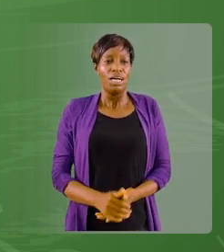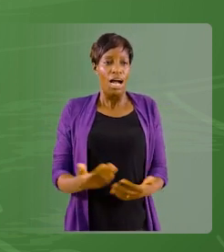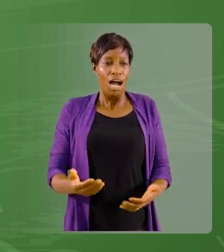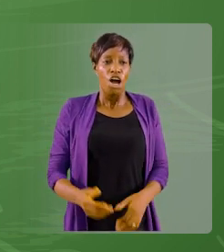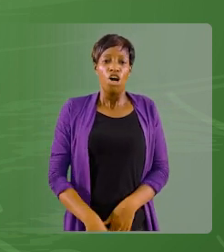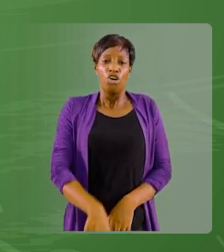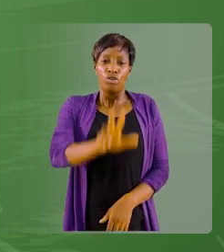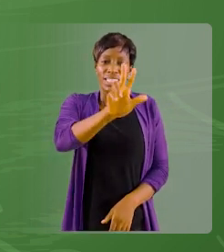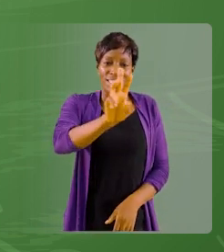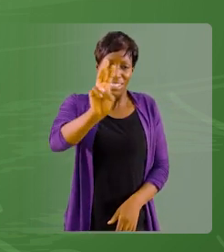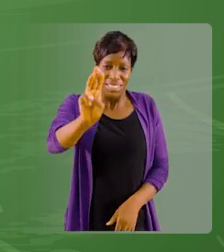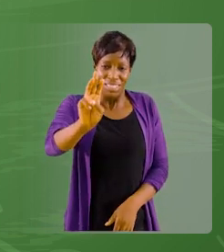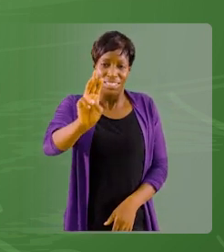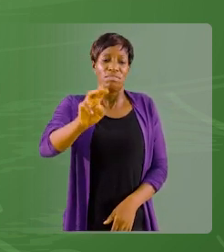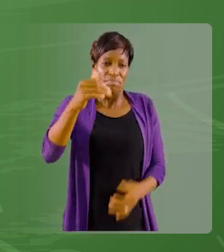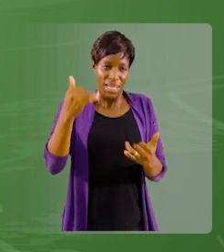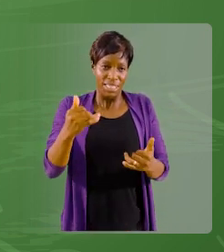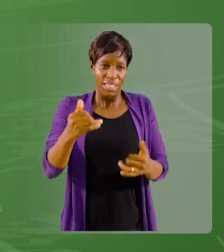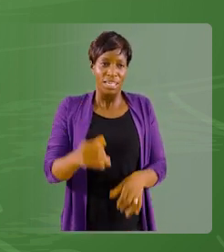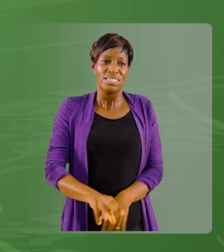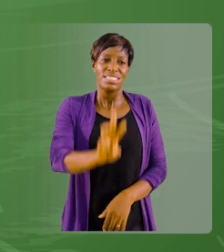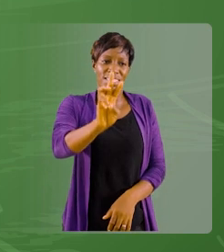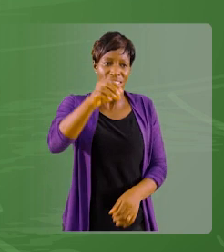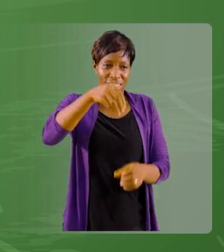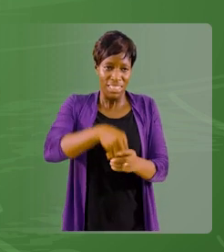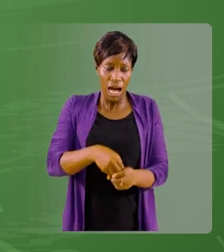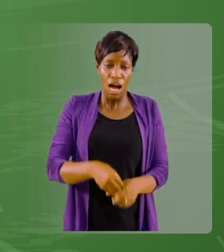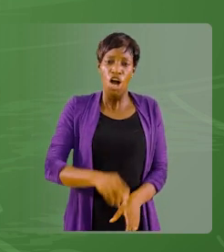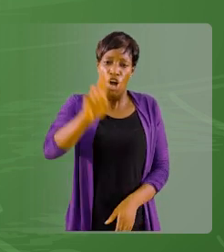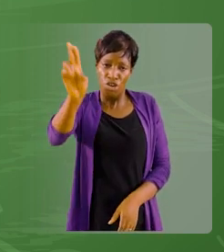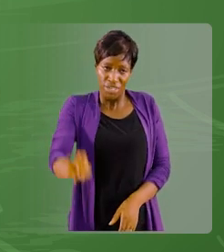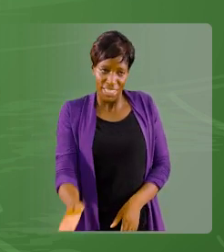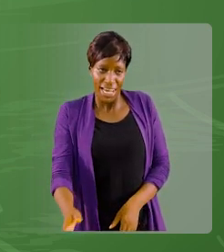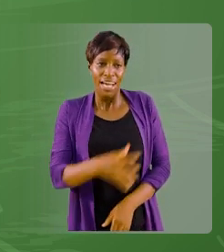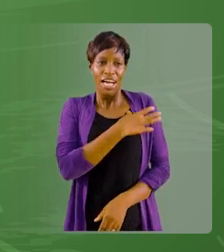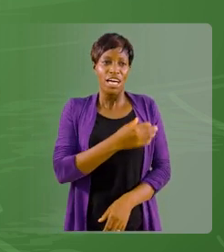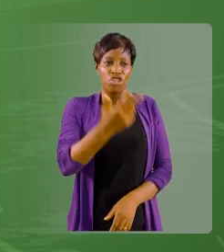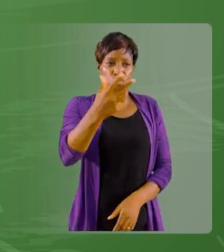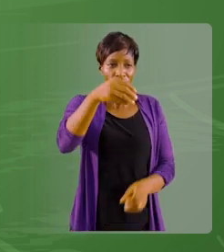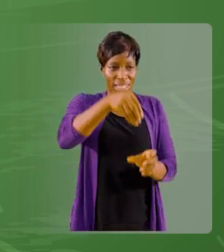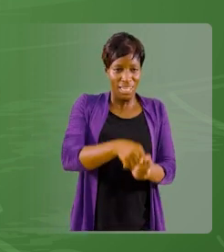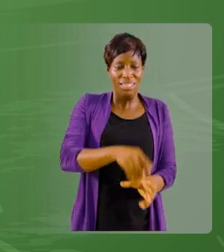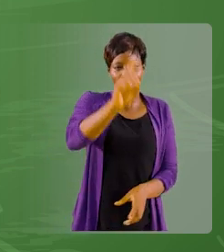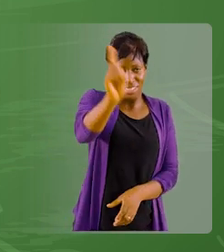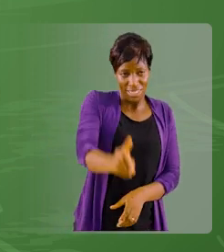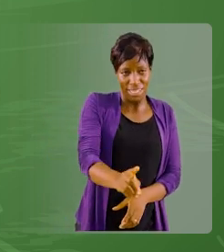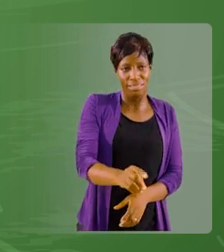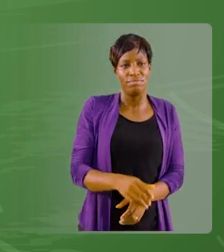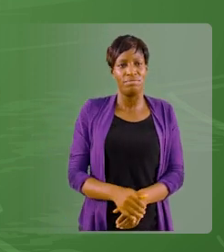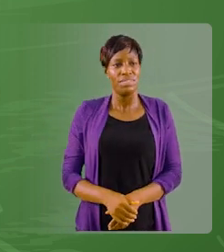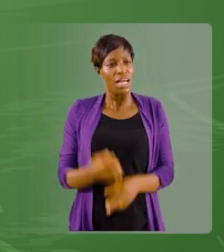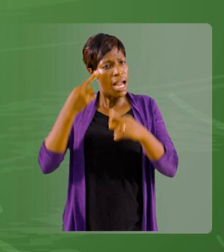Et le 3, le chiffre des dizaines. Bien. Nous allons passer maintenant au mètre carré. Regardez